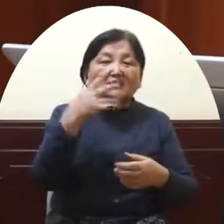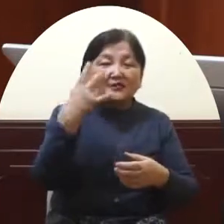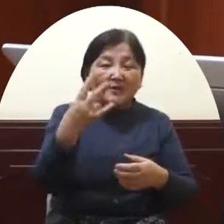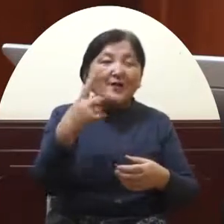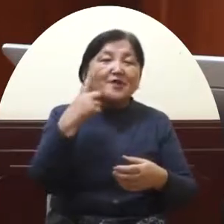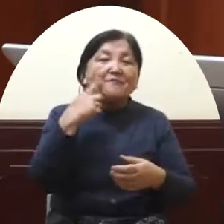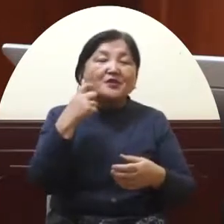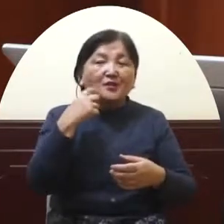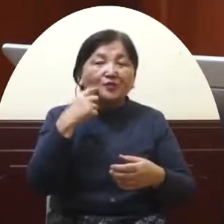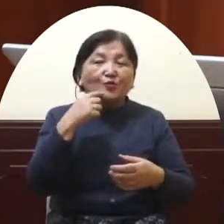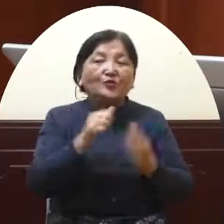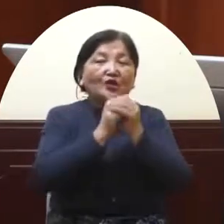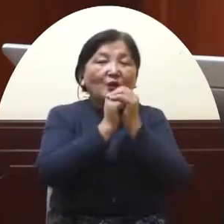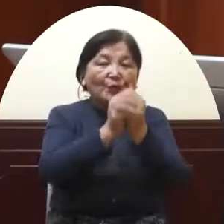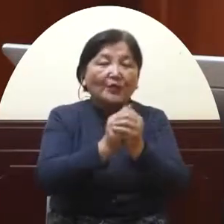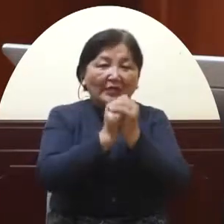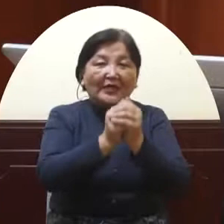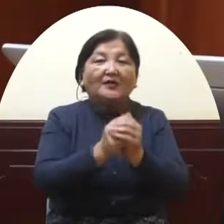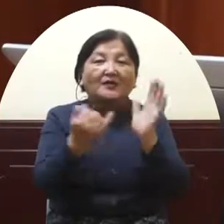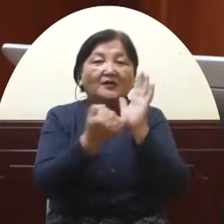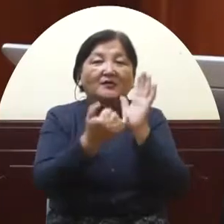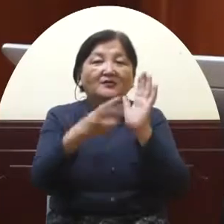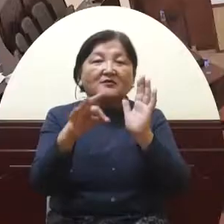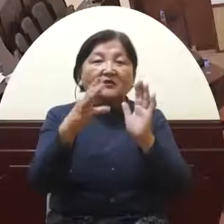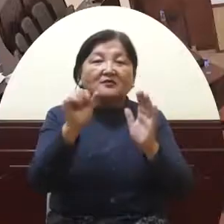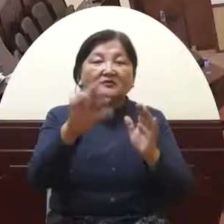хүндэтгээд 60 сая болгож яана энэ гэж зарлж ахчих шигтэй.